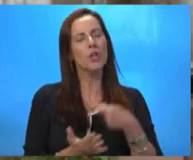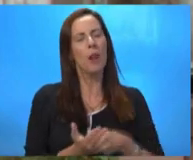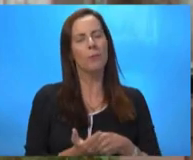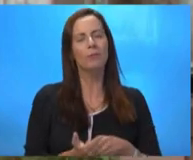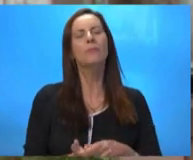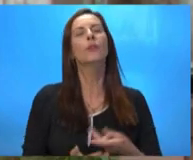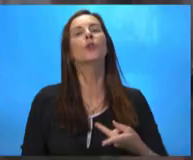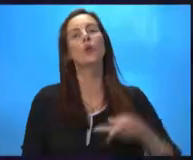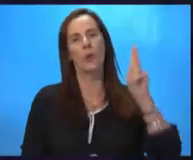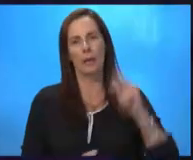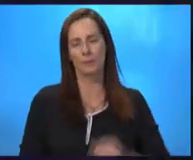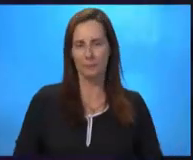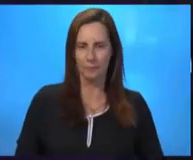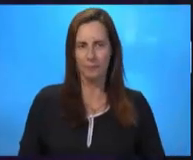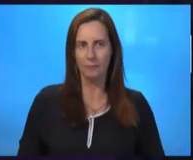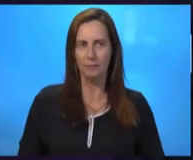הרבה יותר.